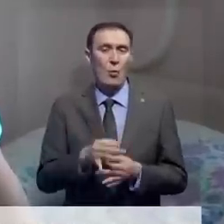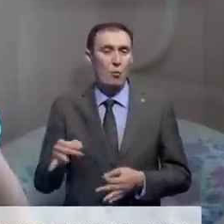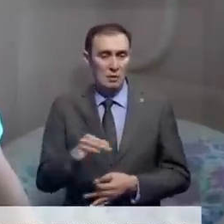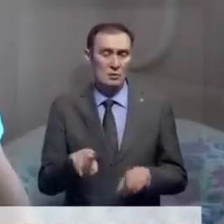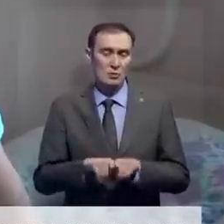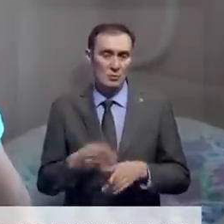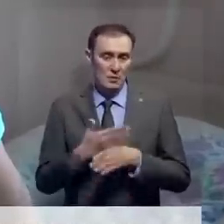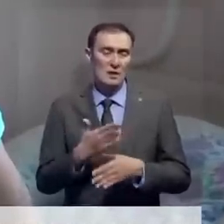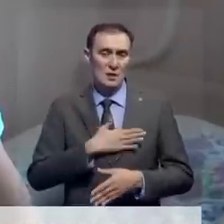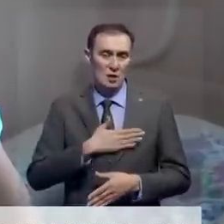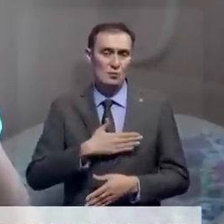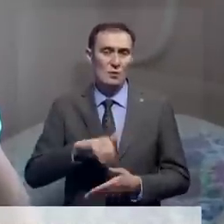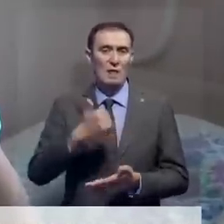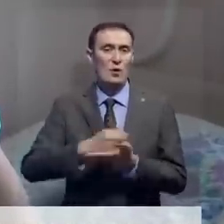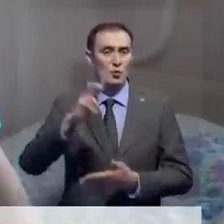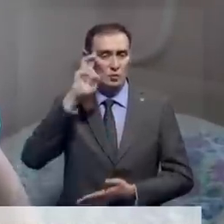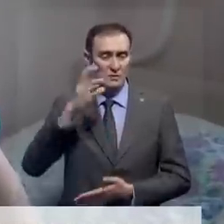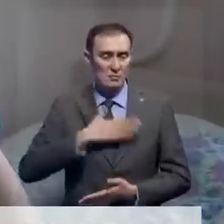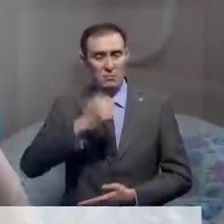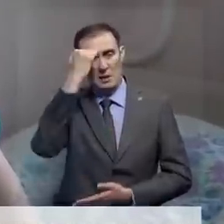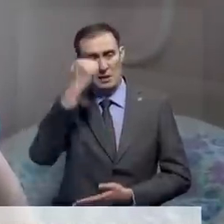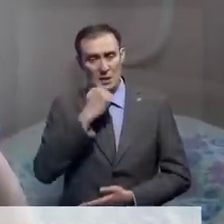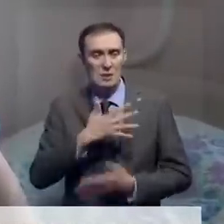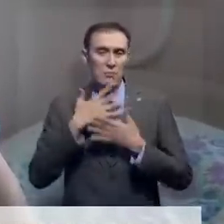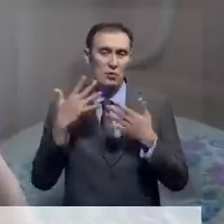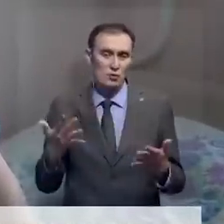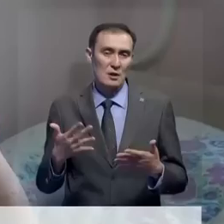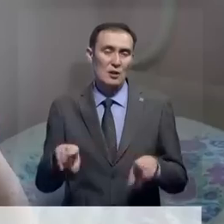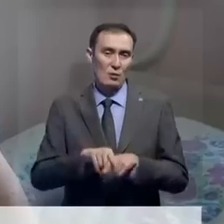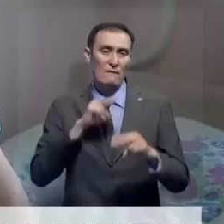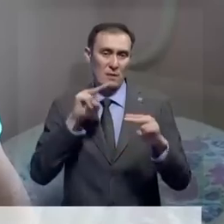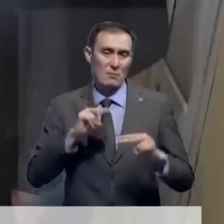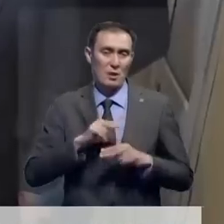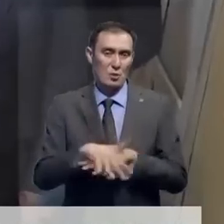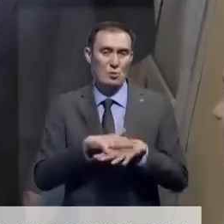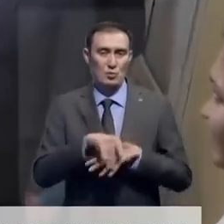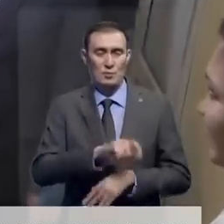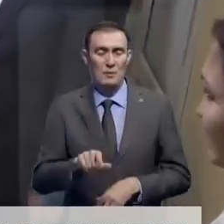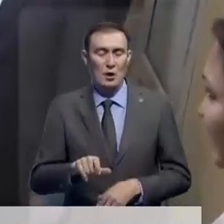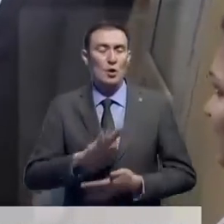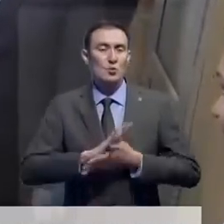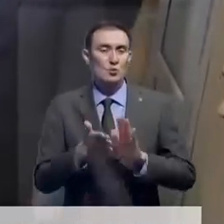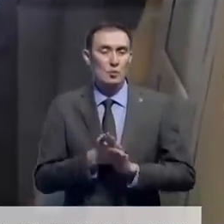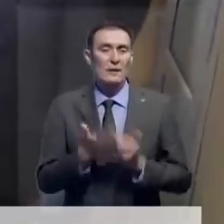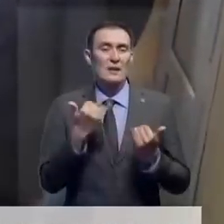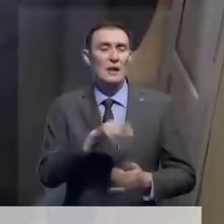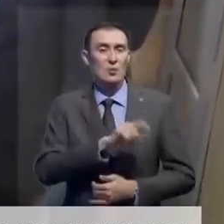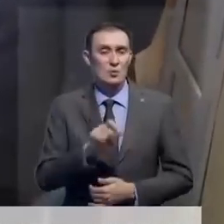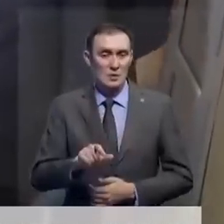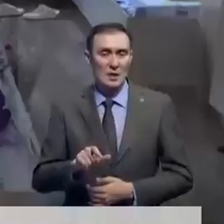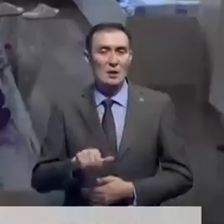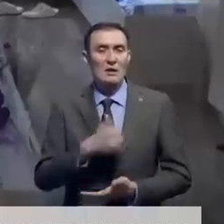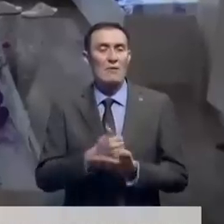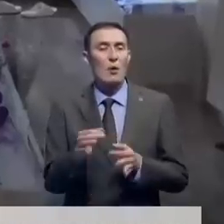области нашему президенту мы благодарны за большое такое отношение к людям условия для эвакуированных жителей на